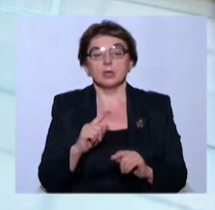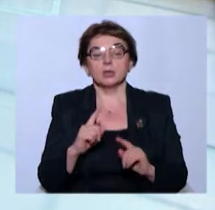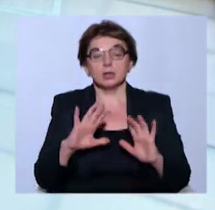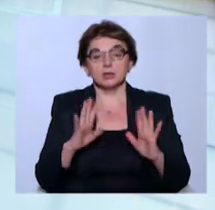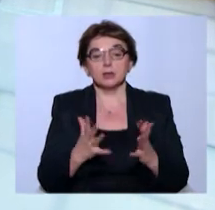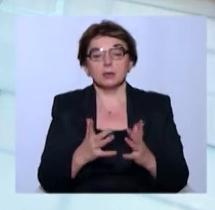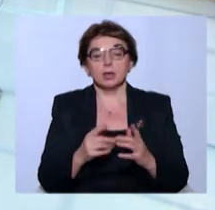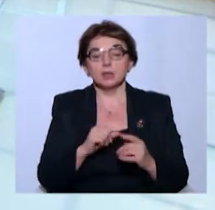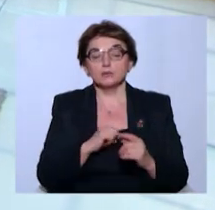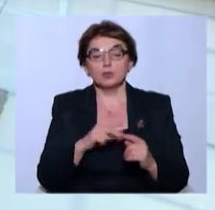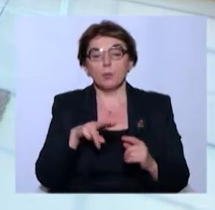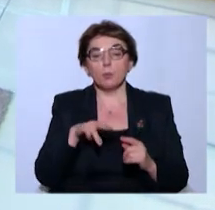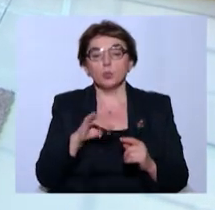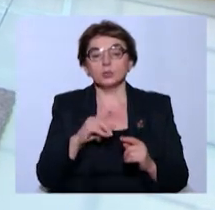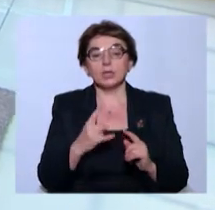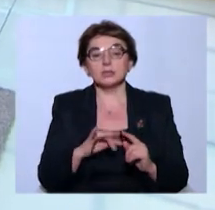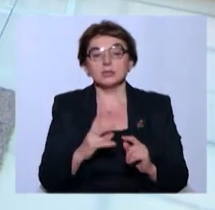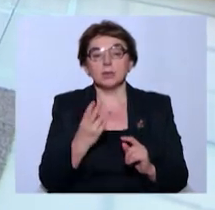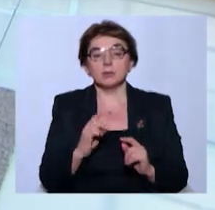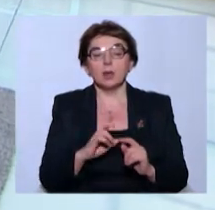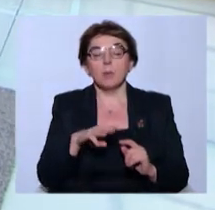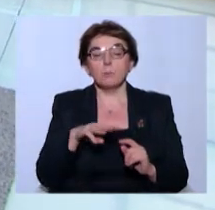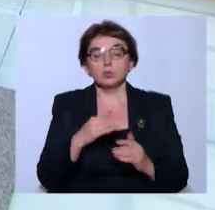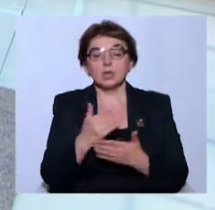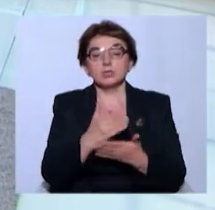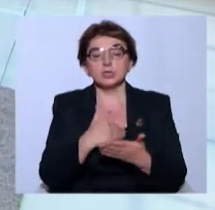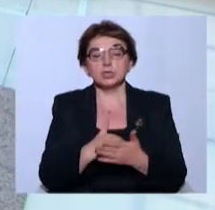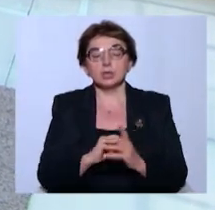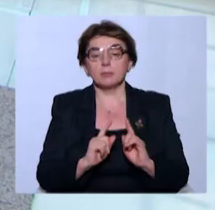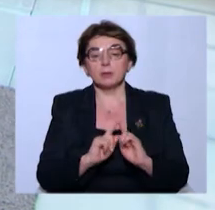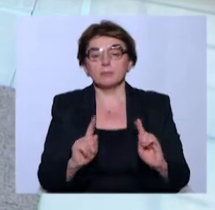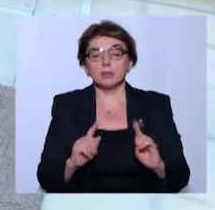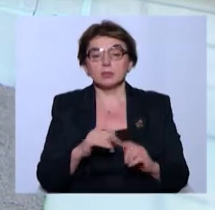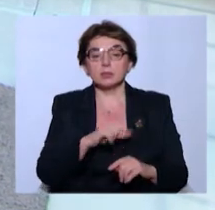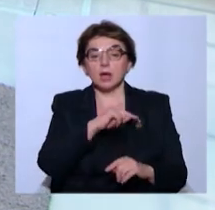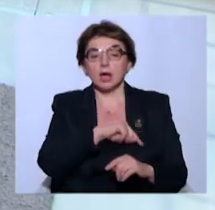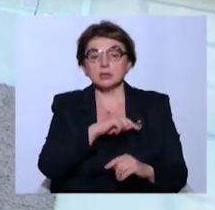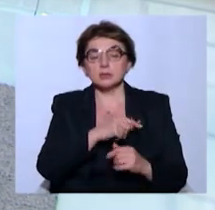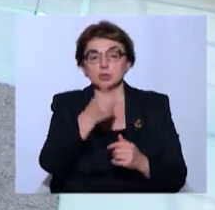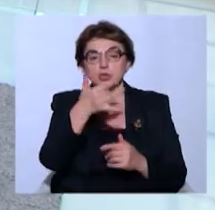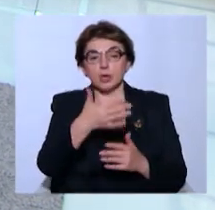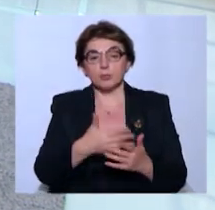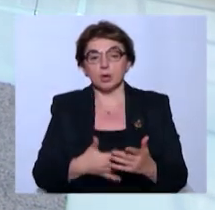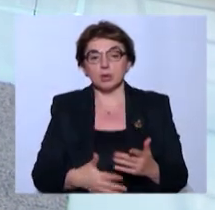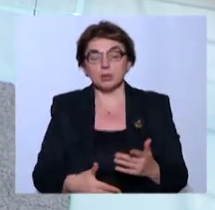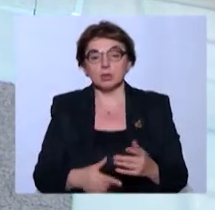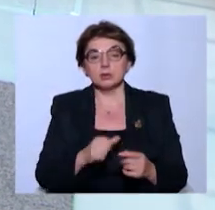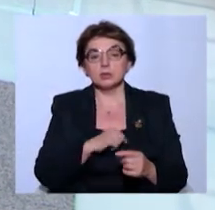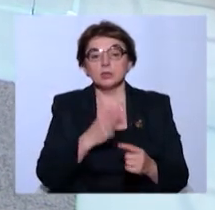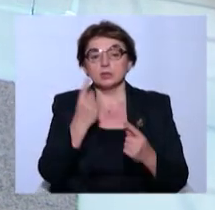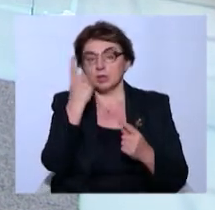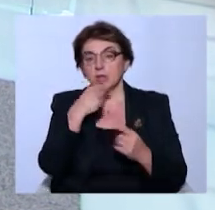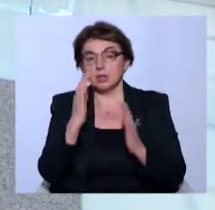ხდება მუტაციები. და მუტაციის შედეგად გარკვეული ნიშანთვისებები, სხვადასხვა ნიშანთვისებების მქონე